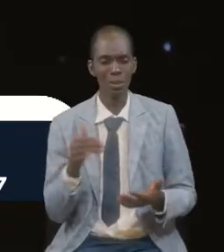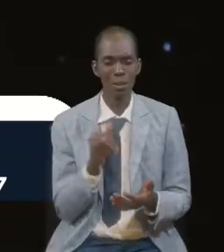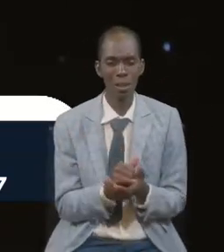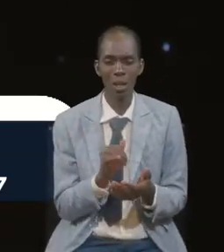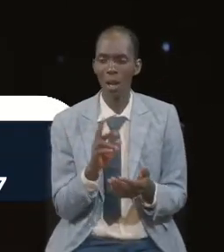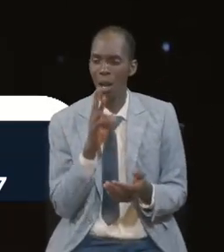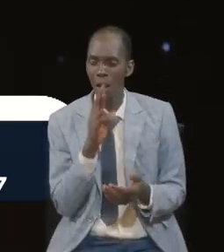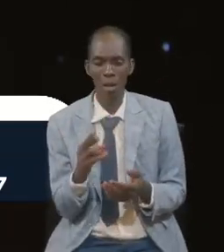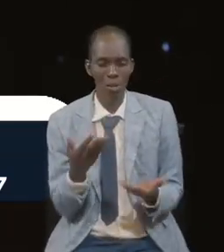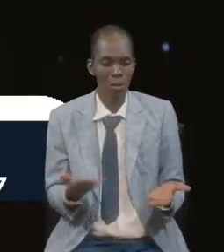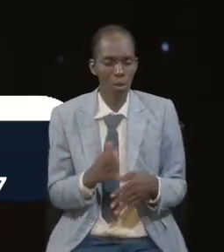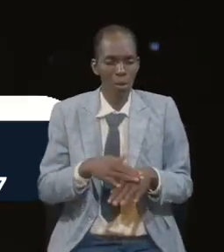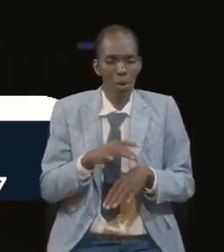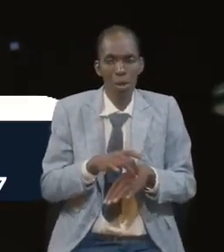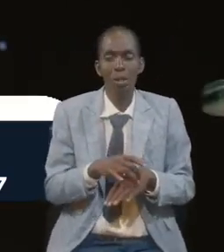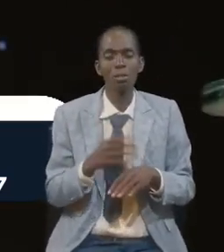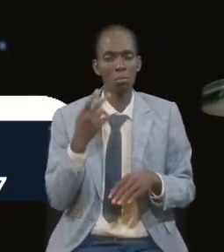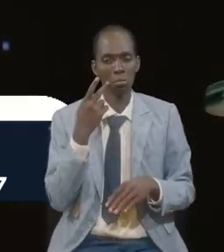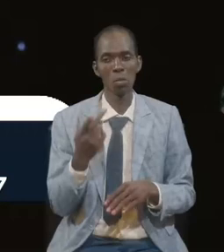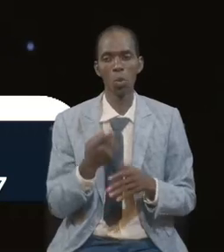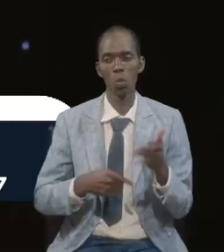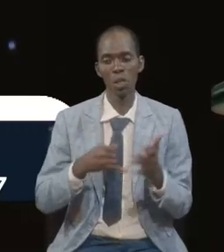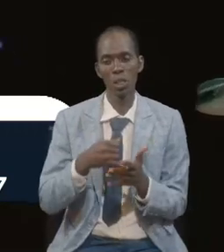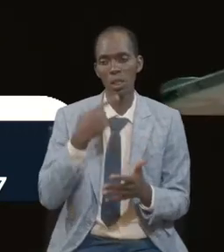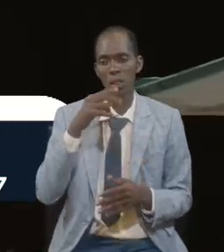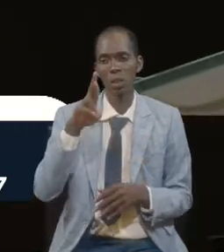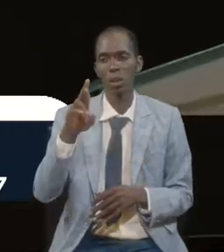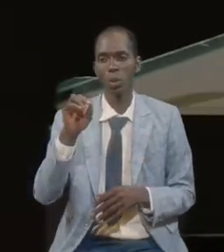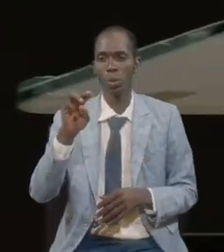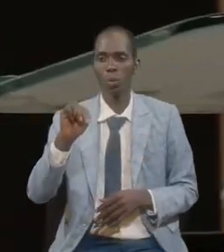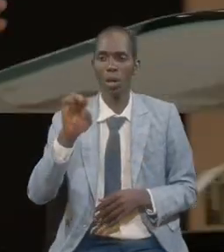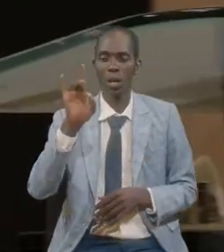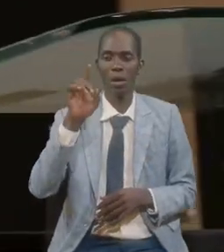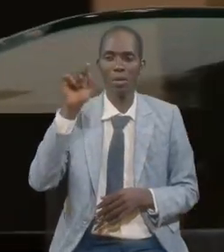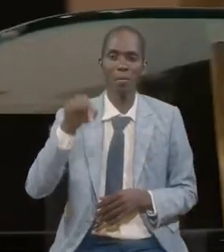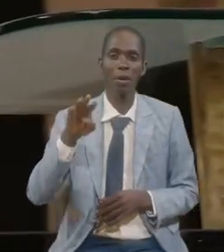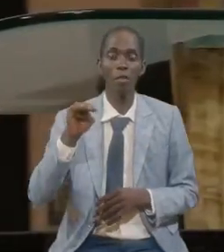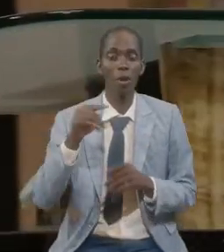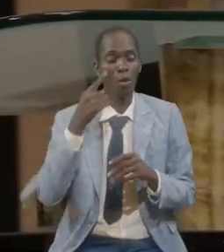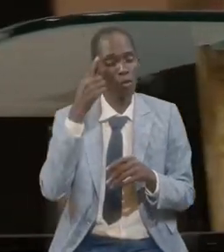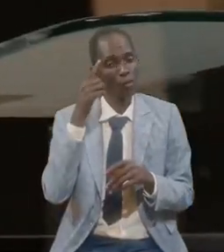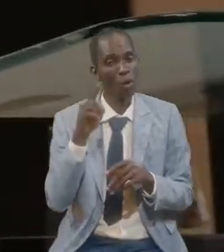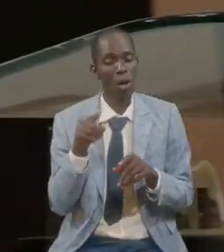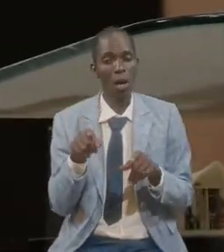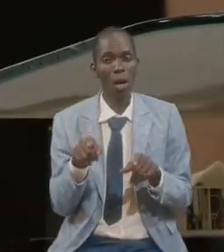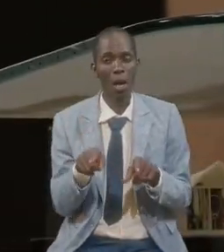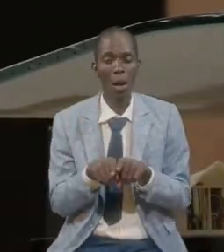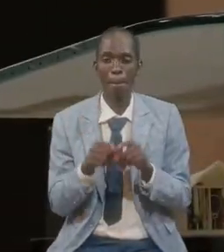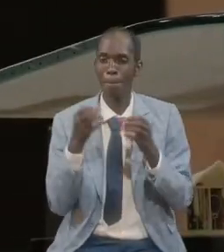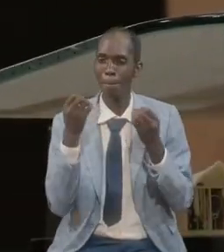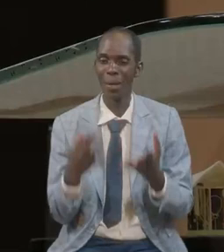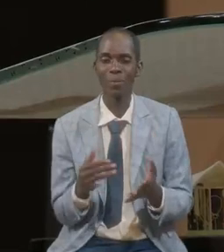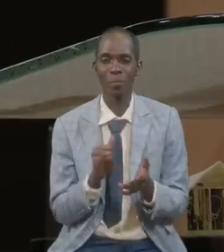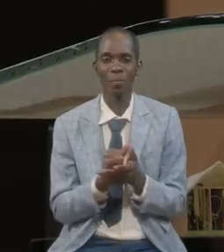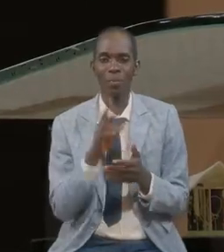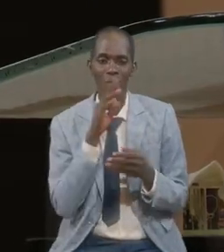des choses qu'on compte dans ce monde. Romains 8, le verset 14 dit, « Car tous ceux qui